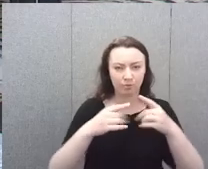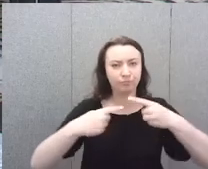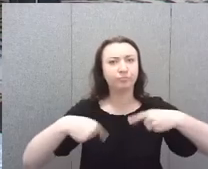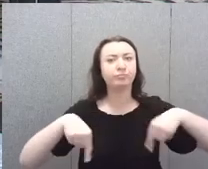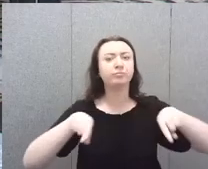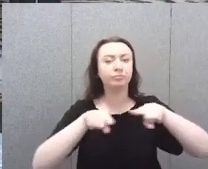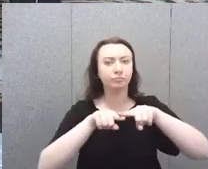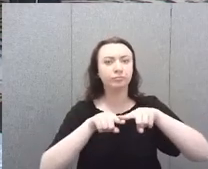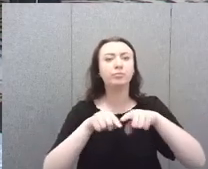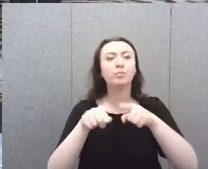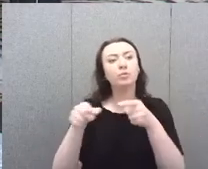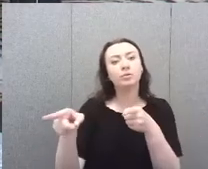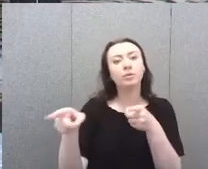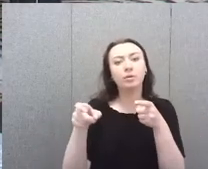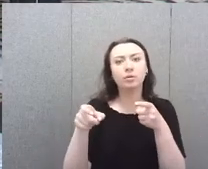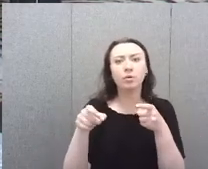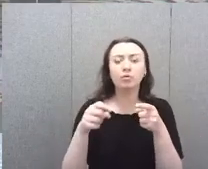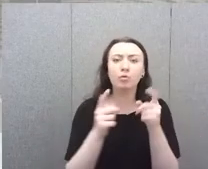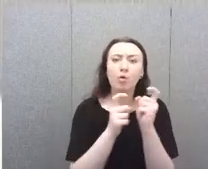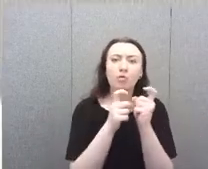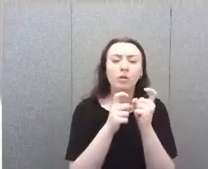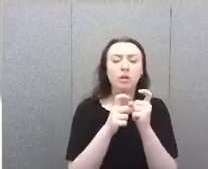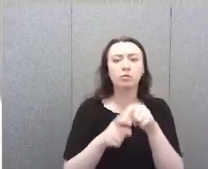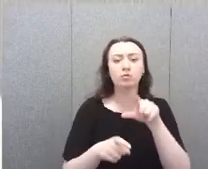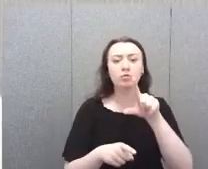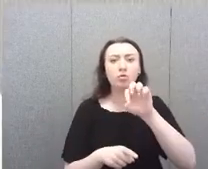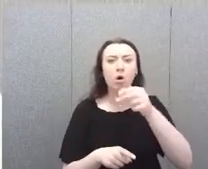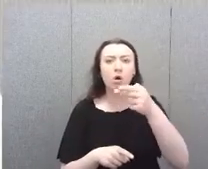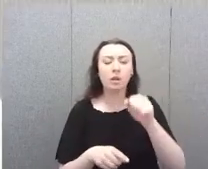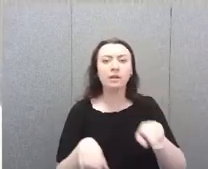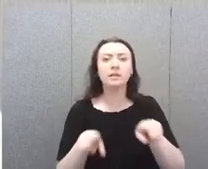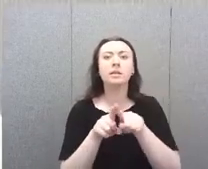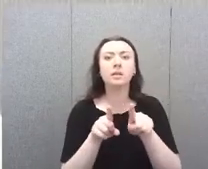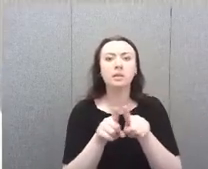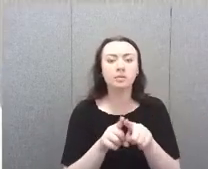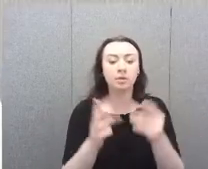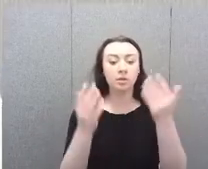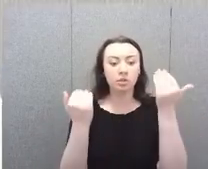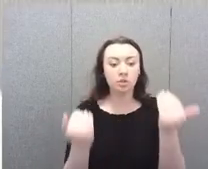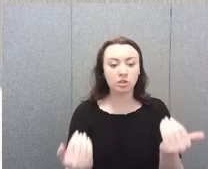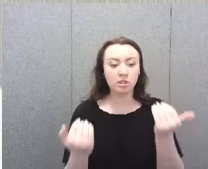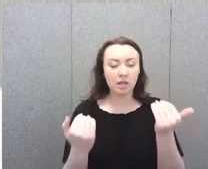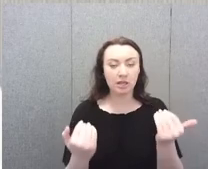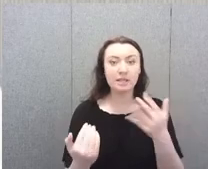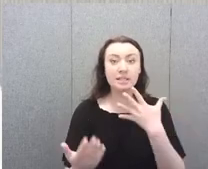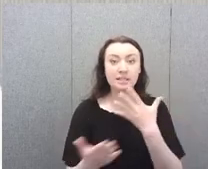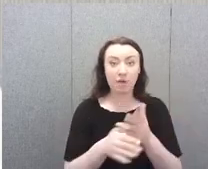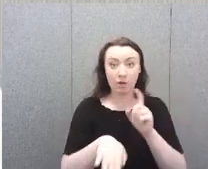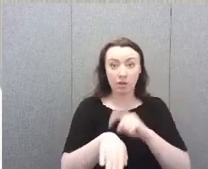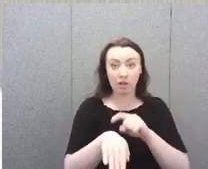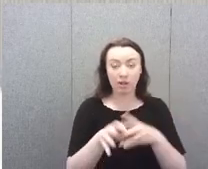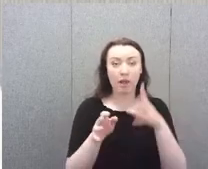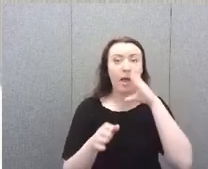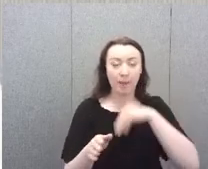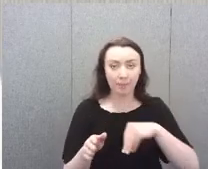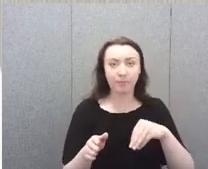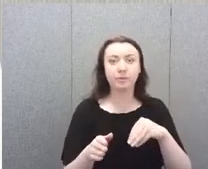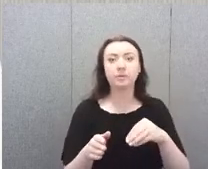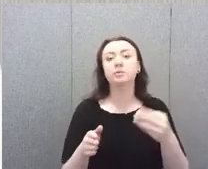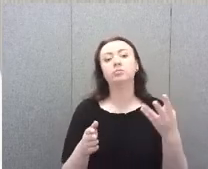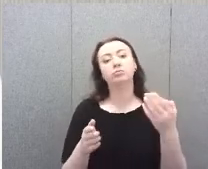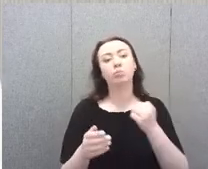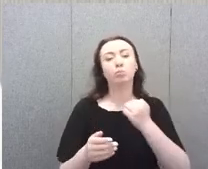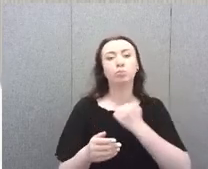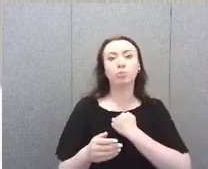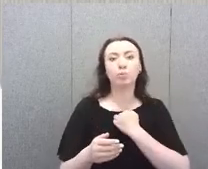дискуссии – женщины на войне и в зонах конфликтов. И в нашу сессию сегодняшнюю